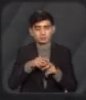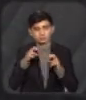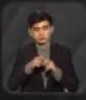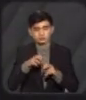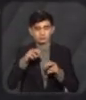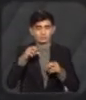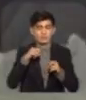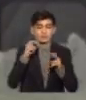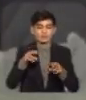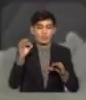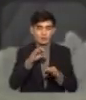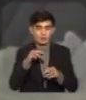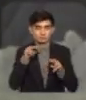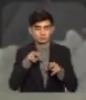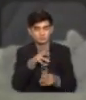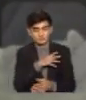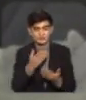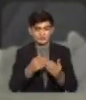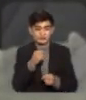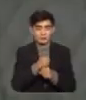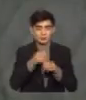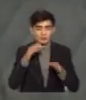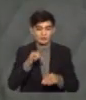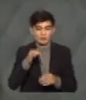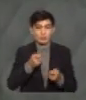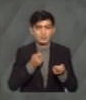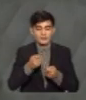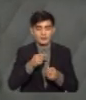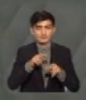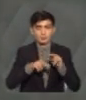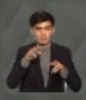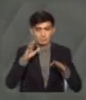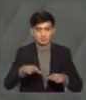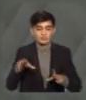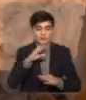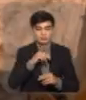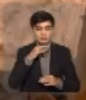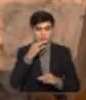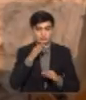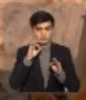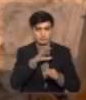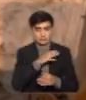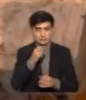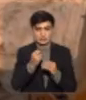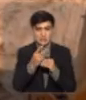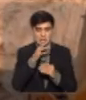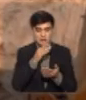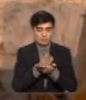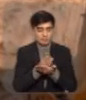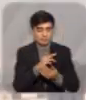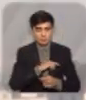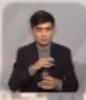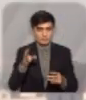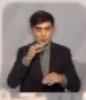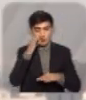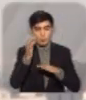соблюдались ли меры безопасности при проведении работ. В управлении строительства заявляют, что подрядная организация работает уже 13 лет, имеет